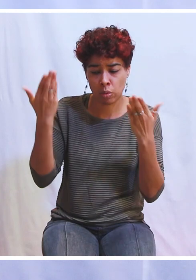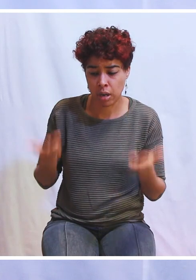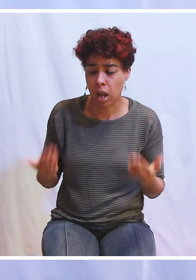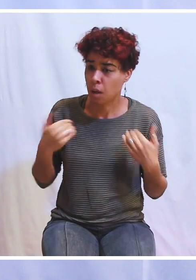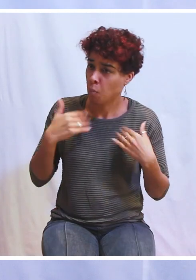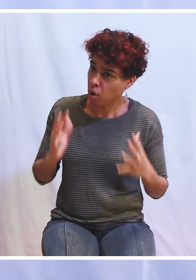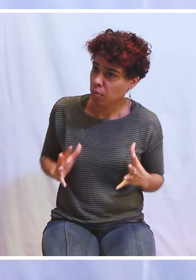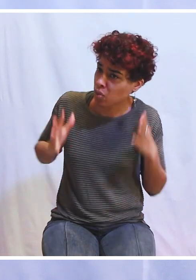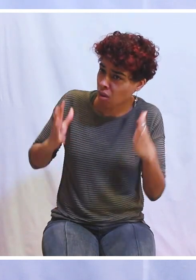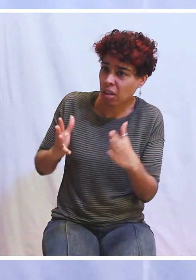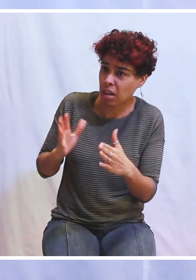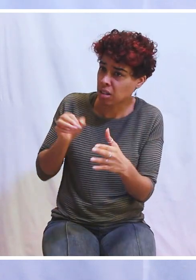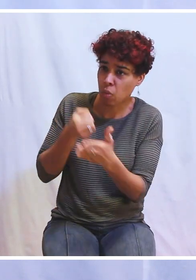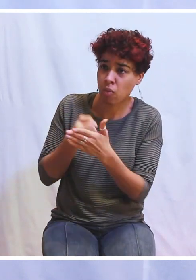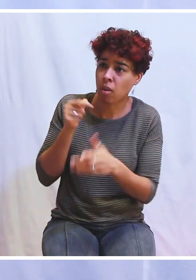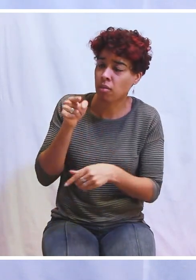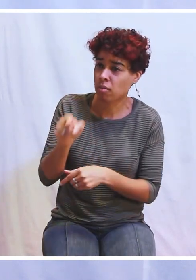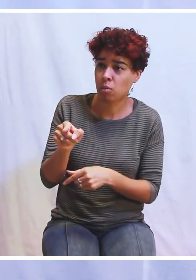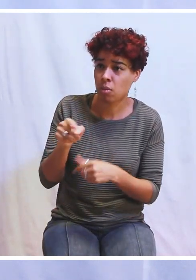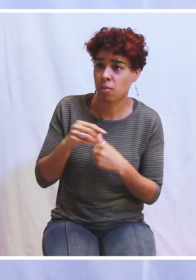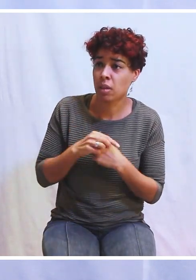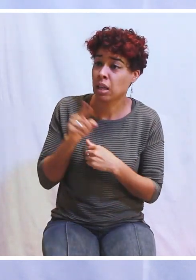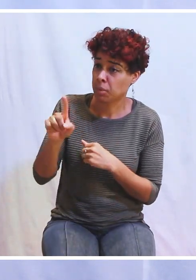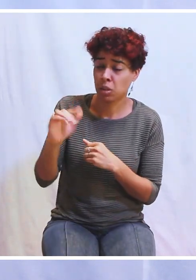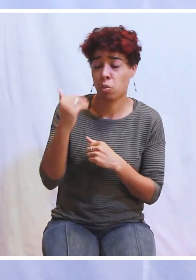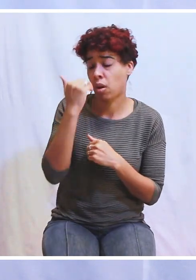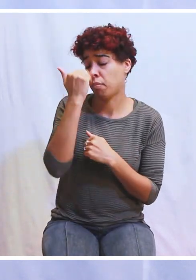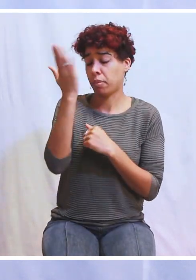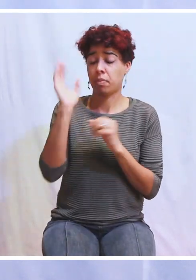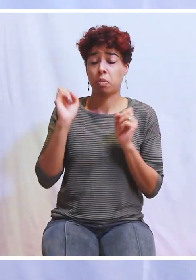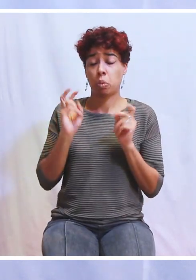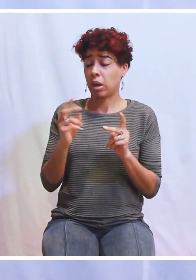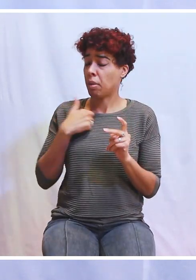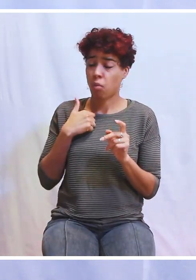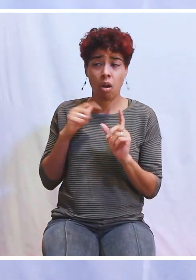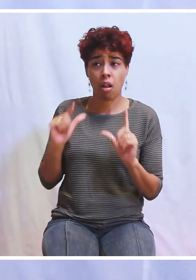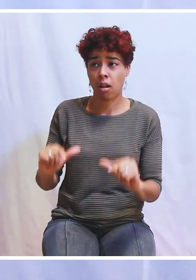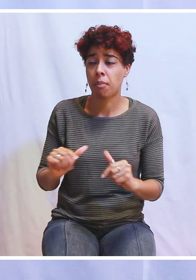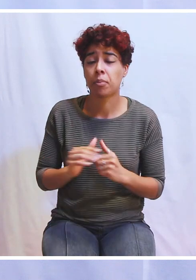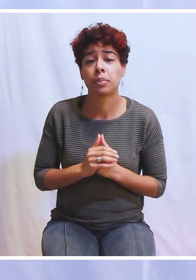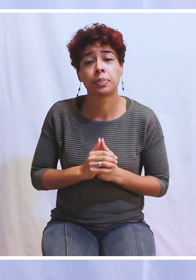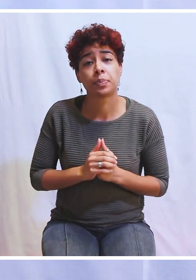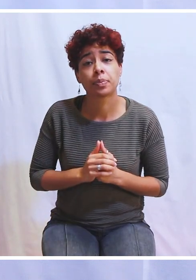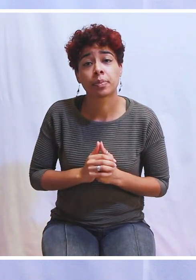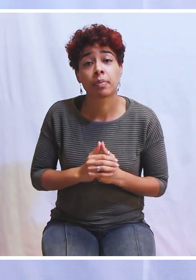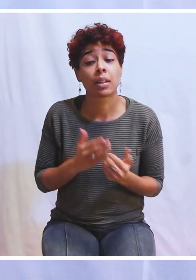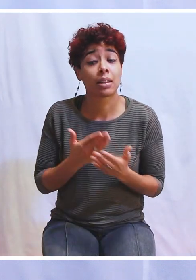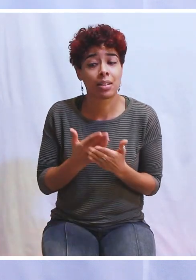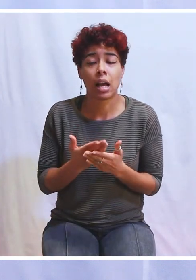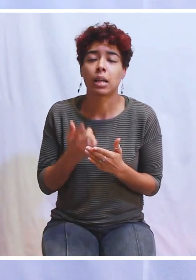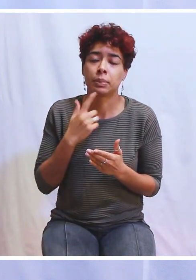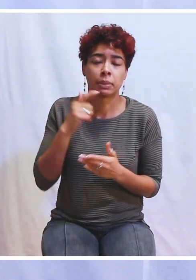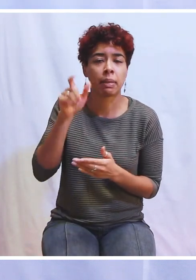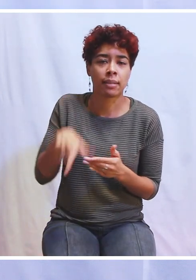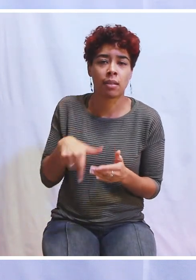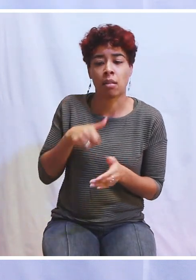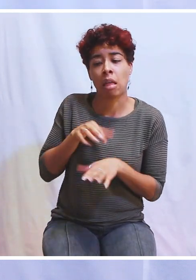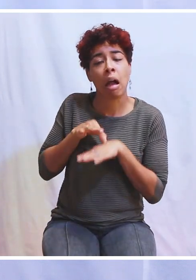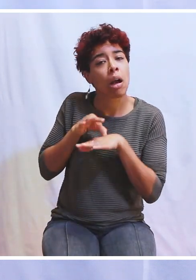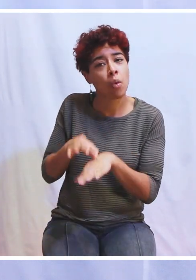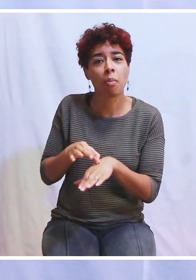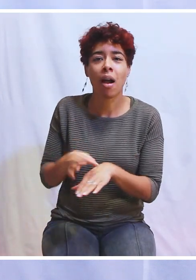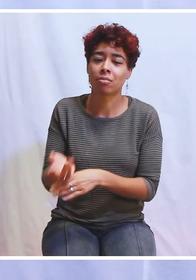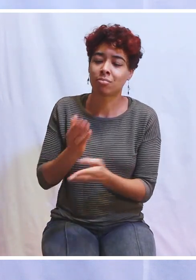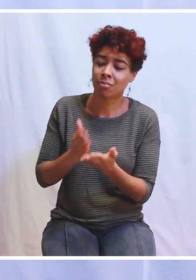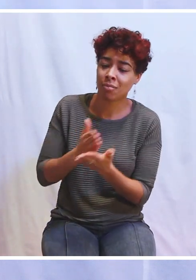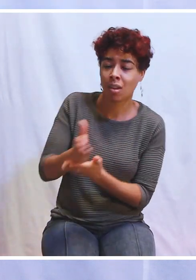je m'engage avec toi sur ce chemin-là. Le chemin sur lequel on s'engage quand on accompagne quelqu'un n'est pas un chemin évident. C'est un